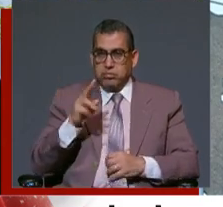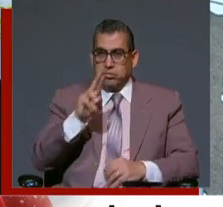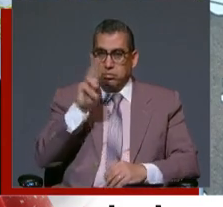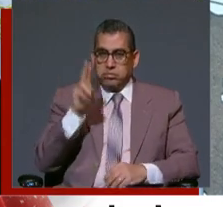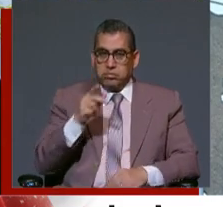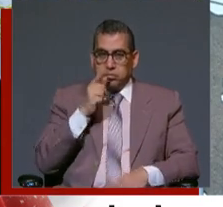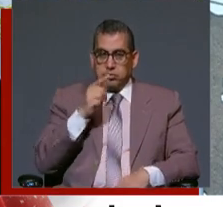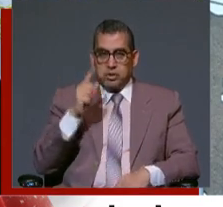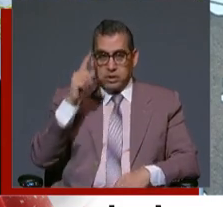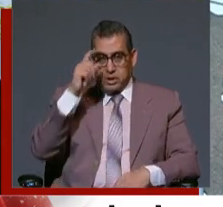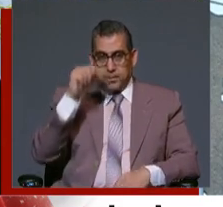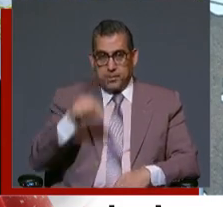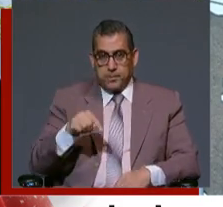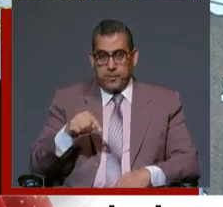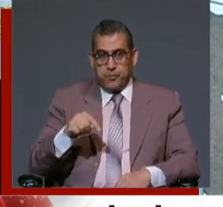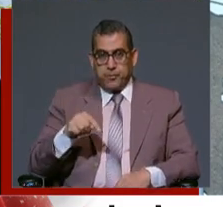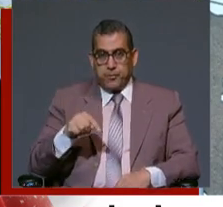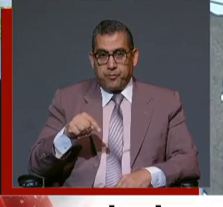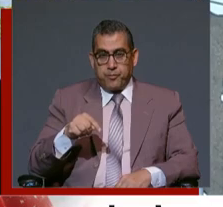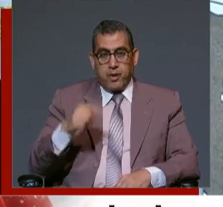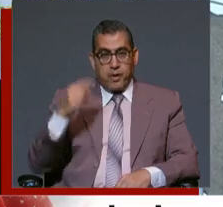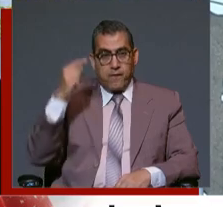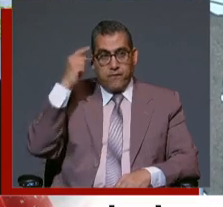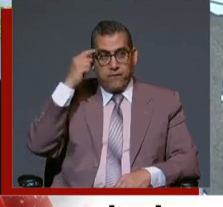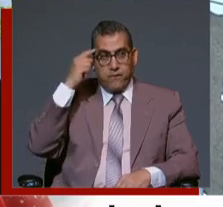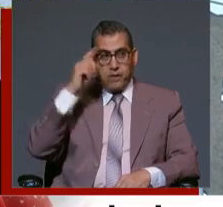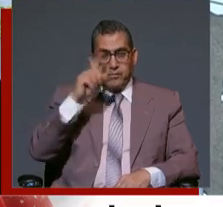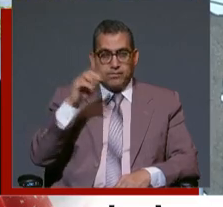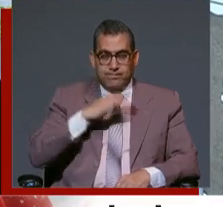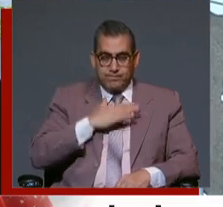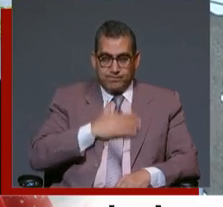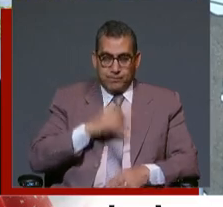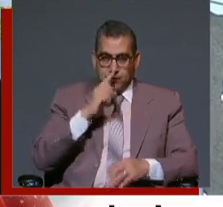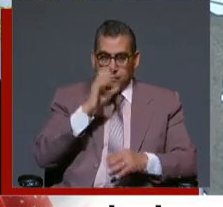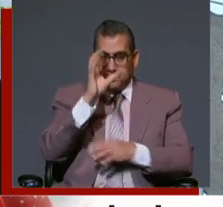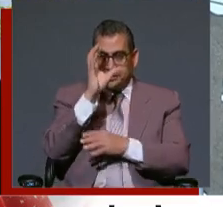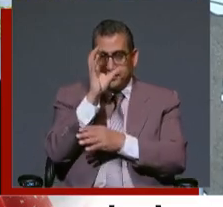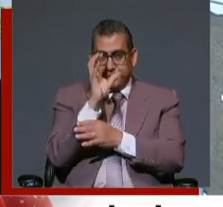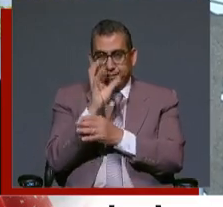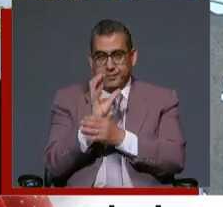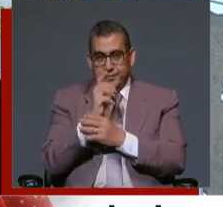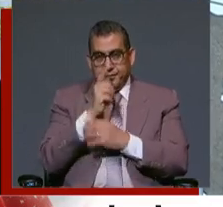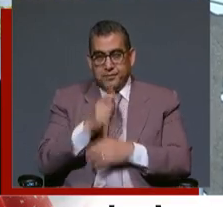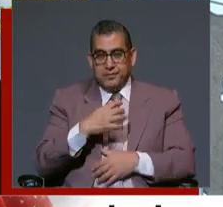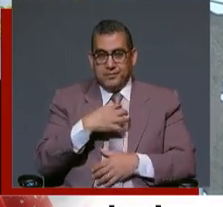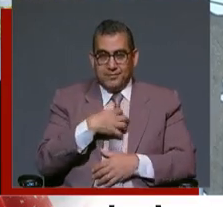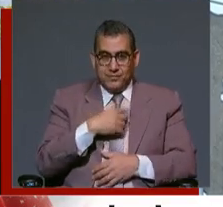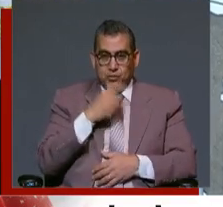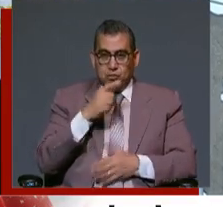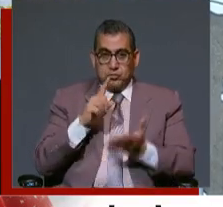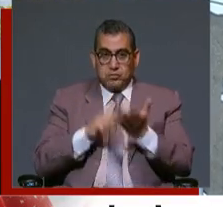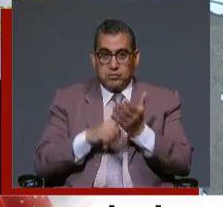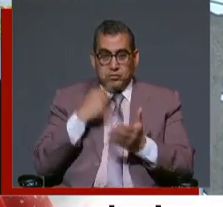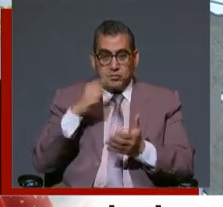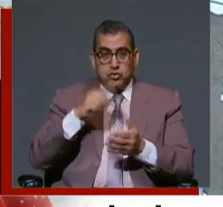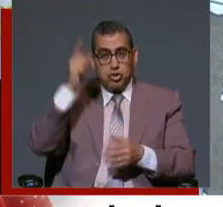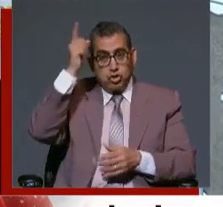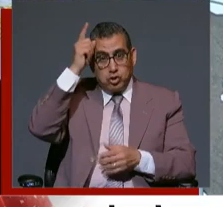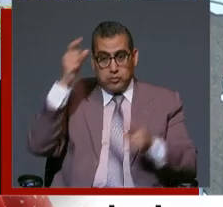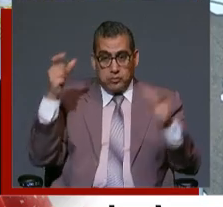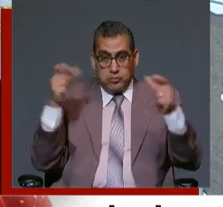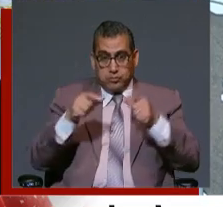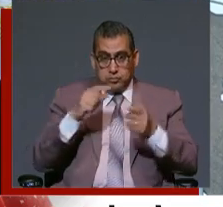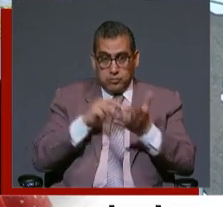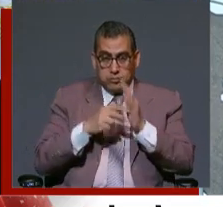ومع رغم هذه الفكرة المحبطة والمتشائمة، فإني أود ببساطة أن أعبر هنا في شرم الشيخ عن